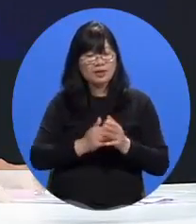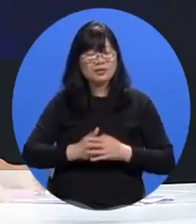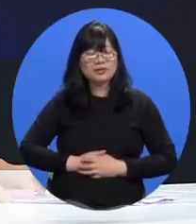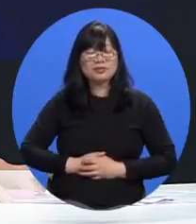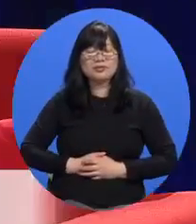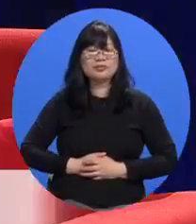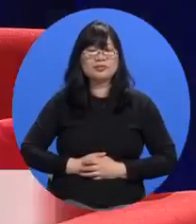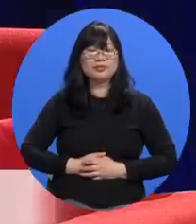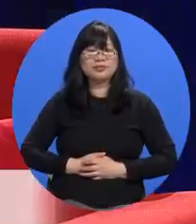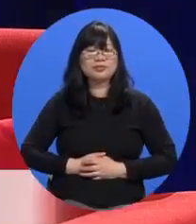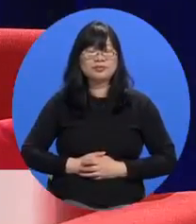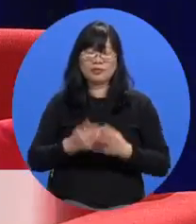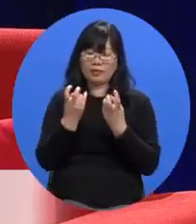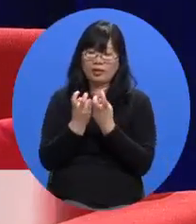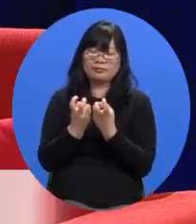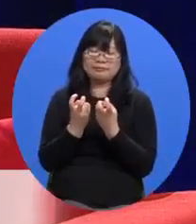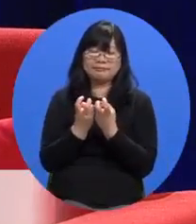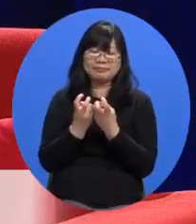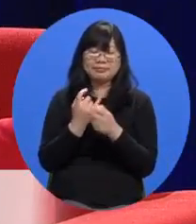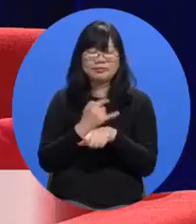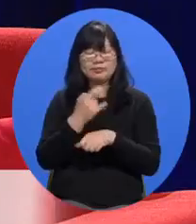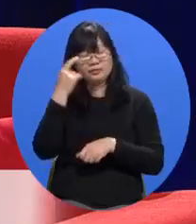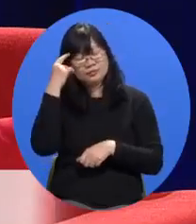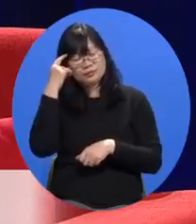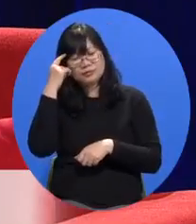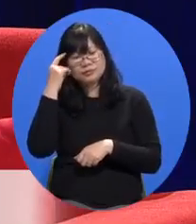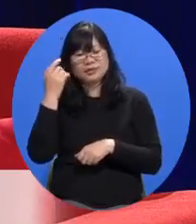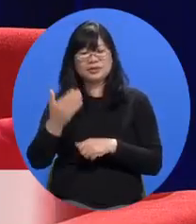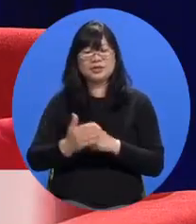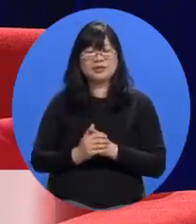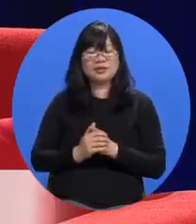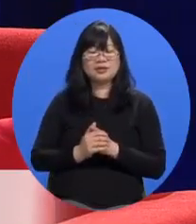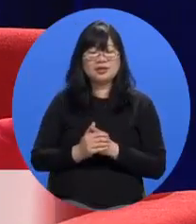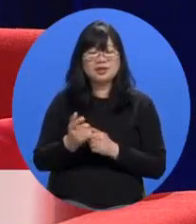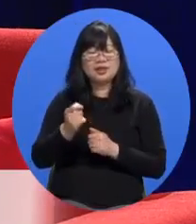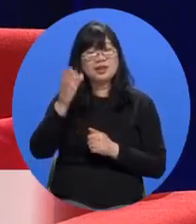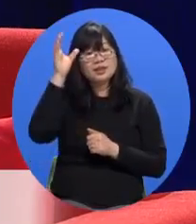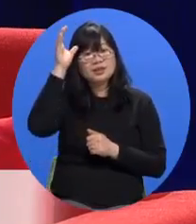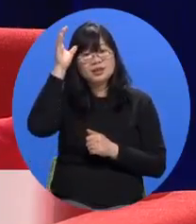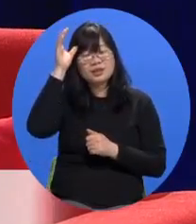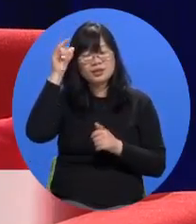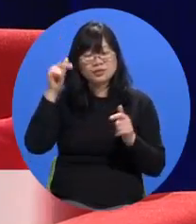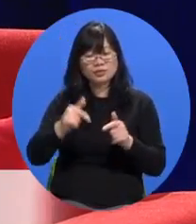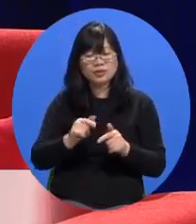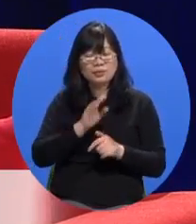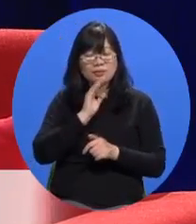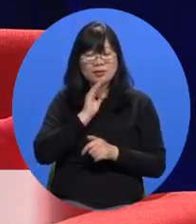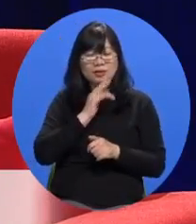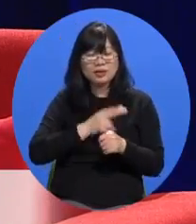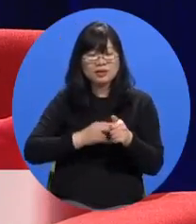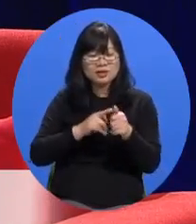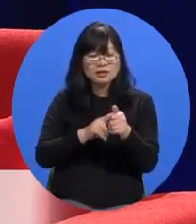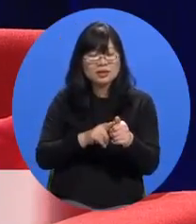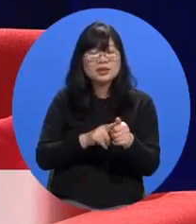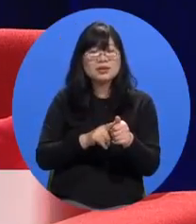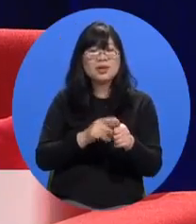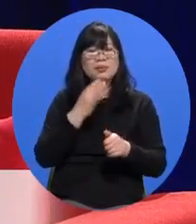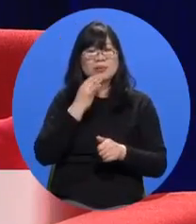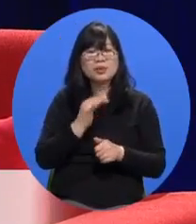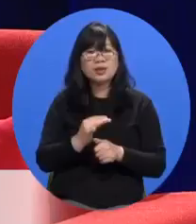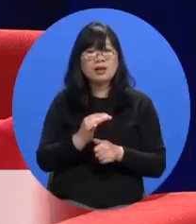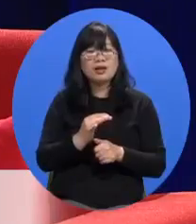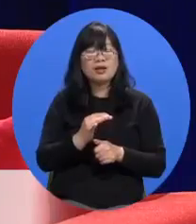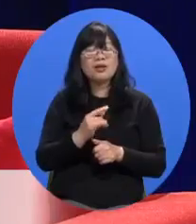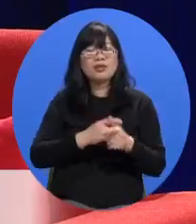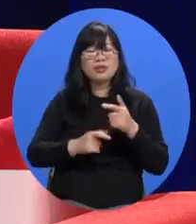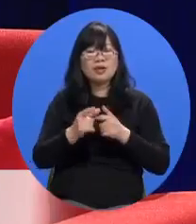그래서 그러면 어떻게 해야 될까? 약간의 기대를 조금 낮추는 방법, 그리고 선생님들도 물론 자정을